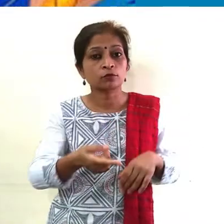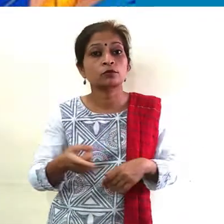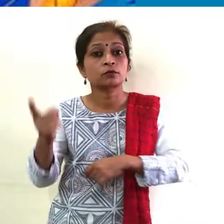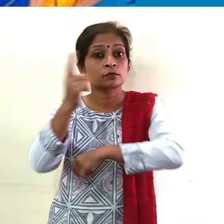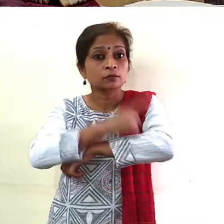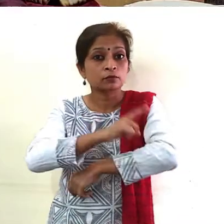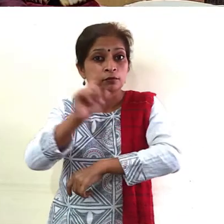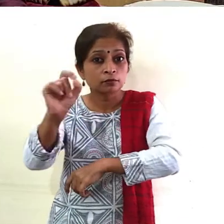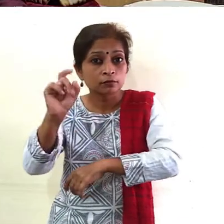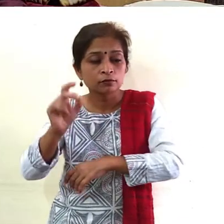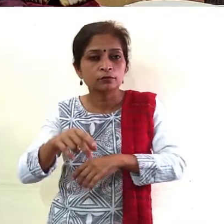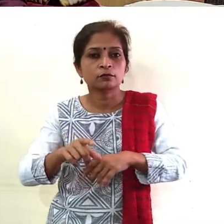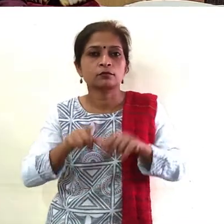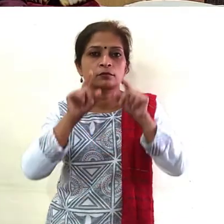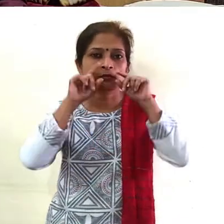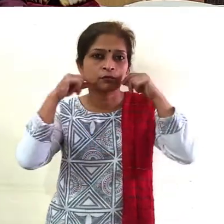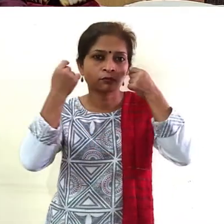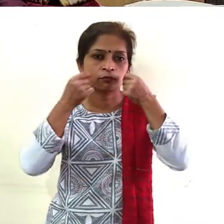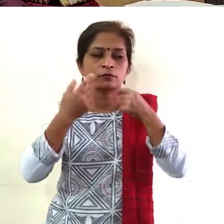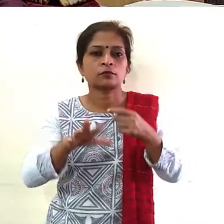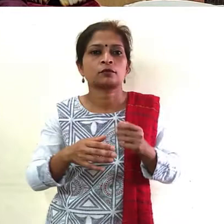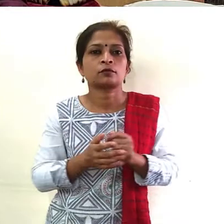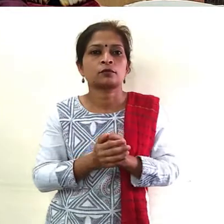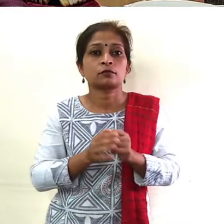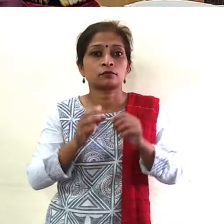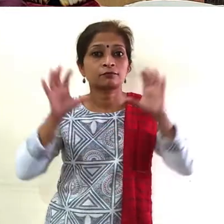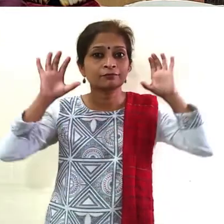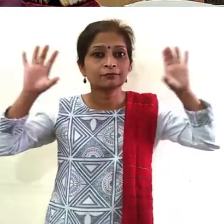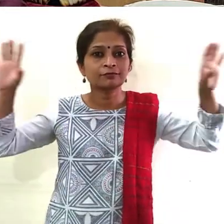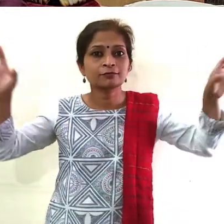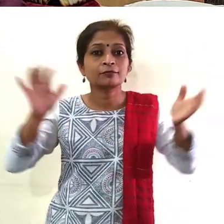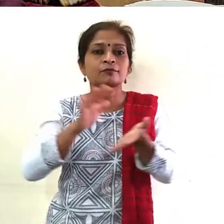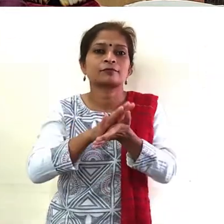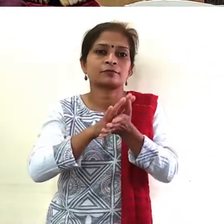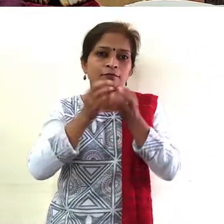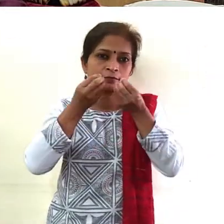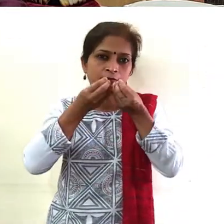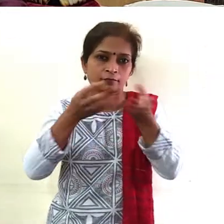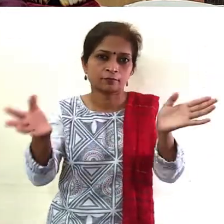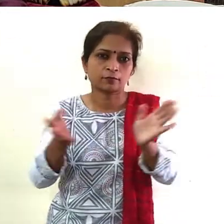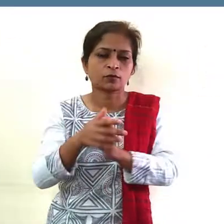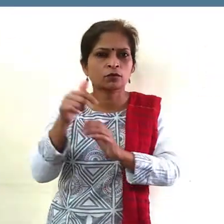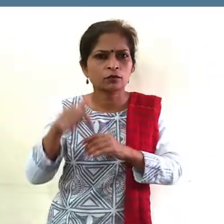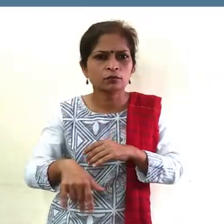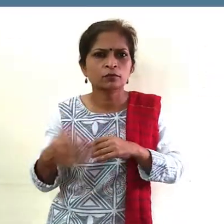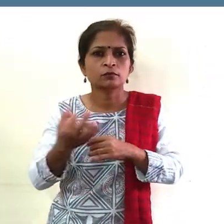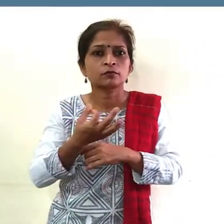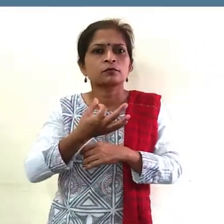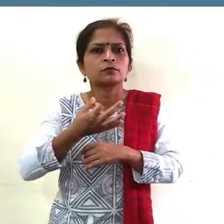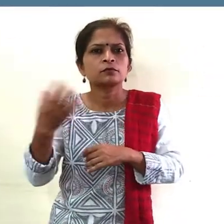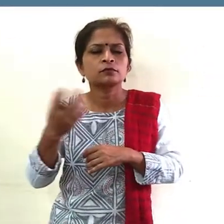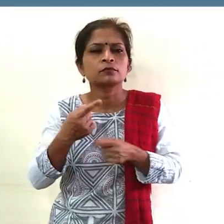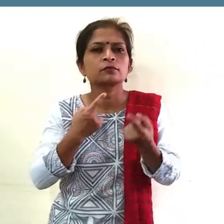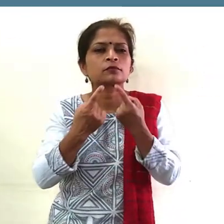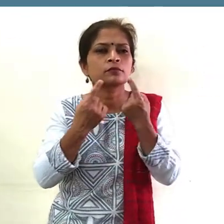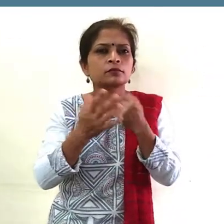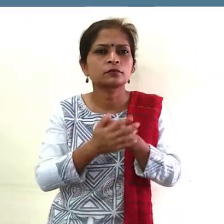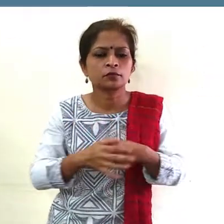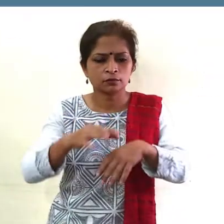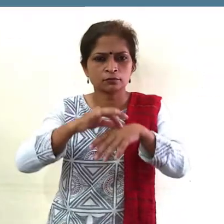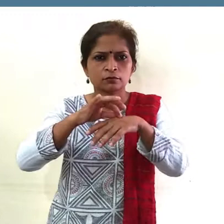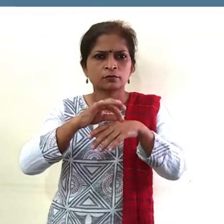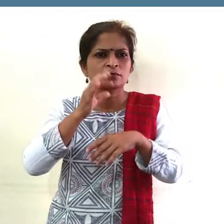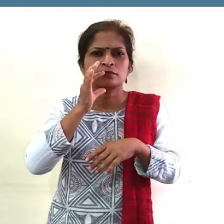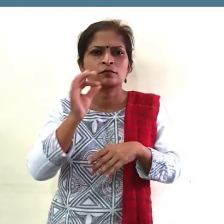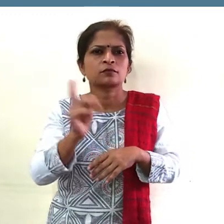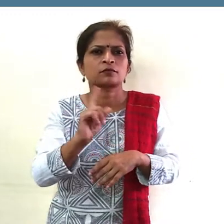दशहरा मनाया जाता है और रावण दहन किया था। तो यहां भी अगर आप देखें तो जब दिव्यता की बात आती है तो अंग